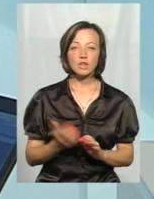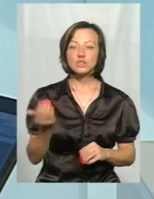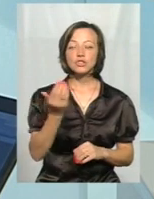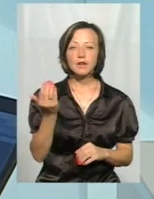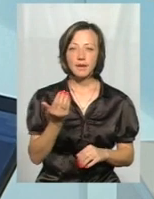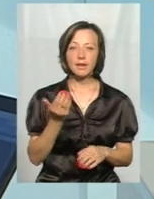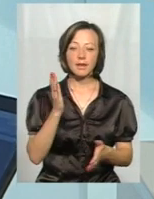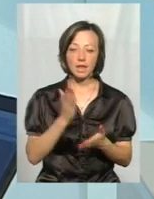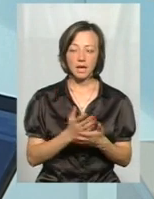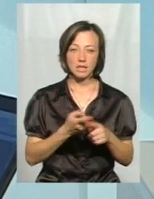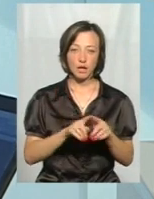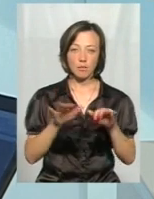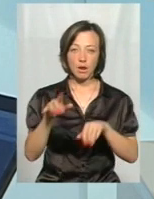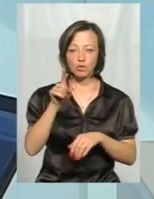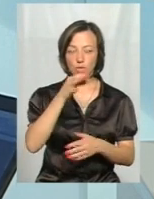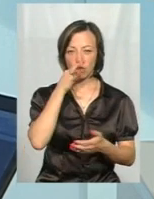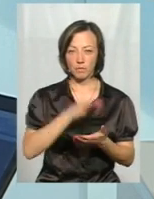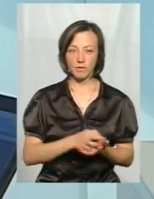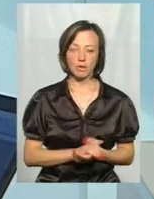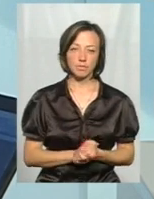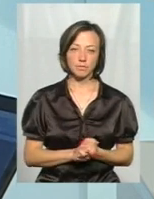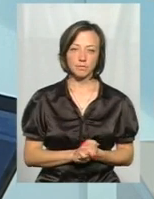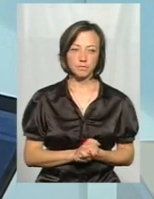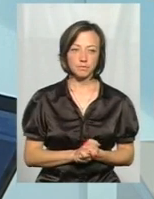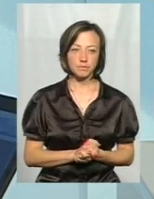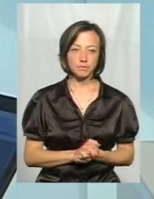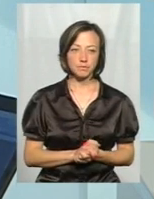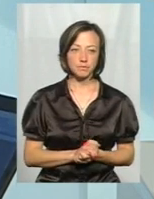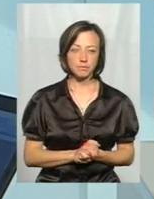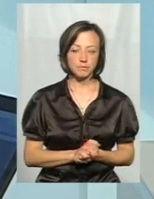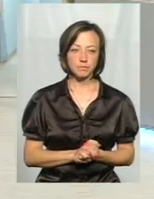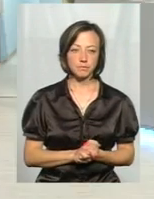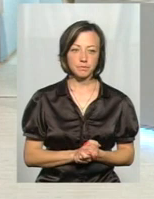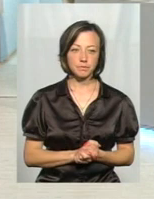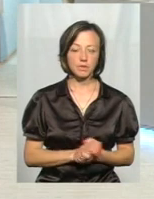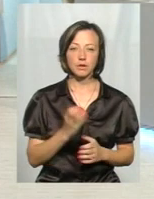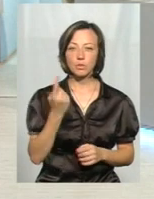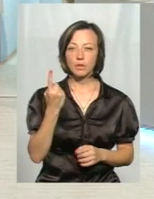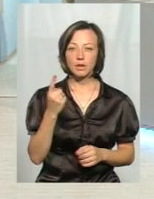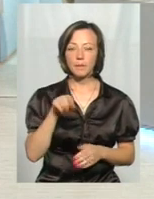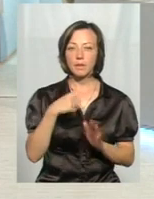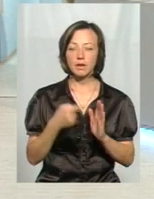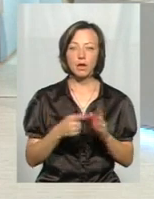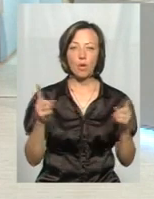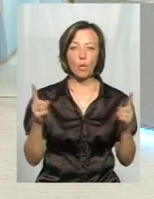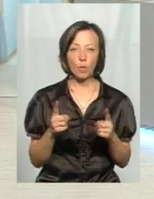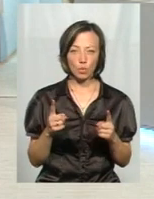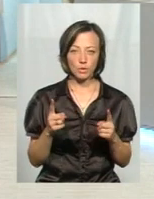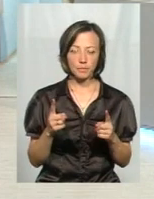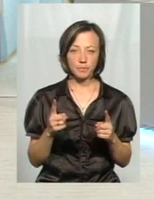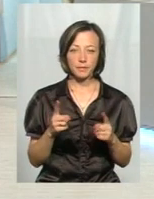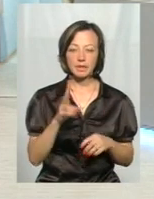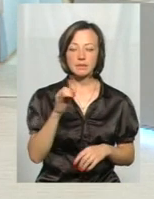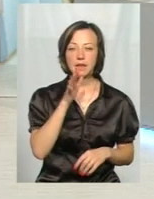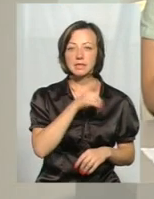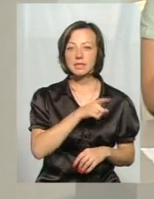кого знаходиться той чи інший пляж. Він повинен відповідати. Пане Ігорі, ще одне питання, дуже коротко. От за